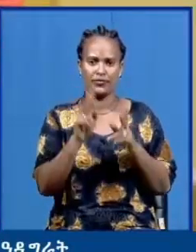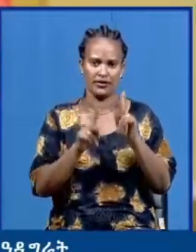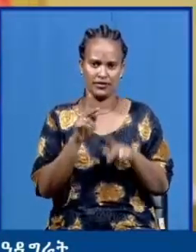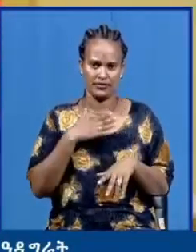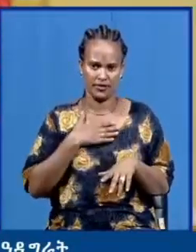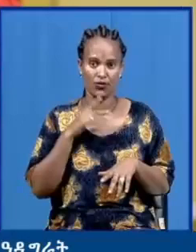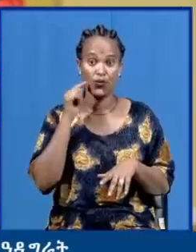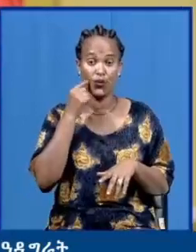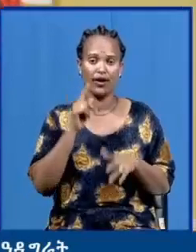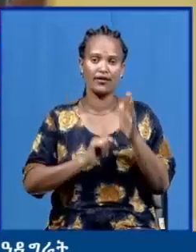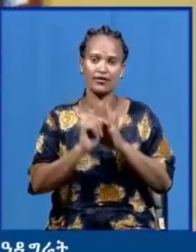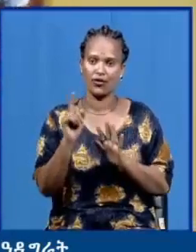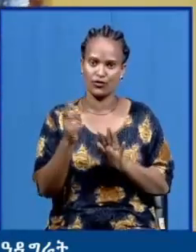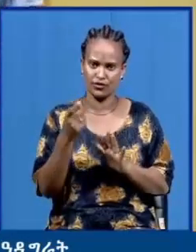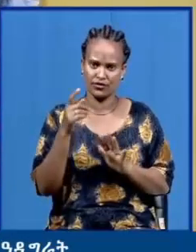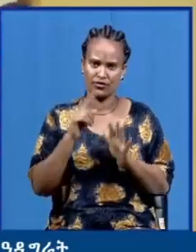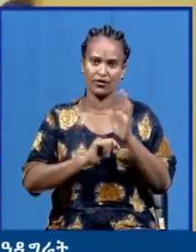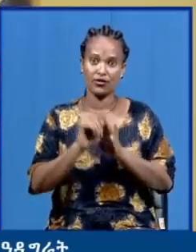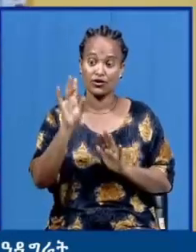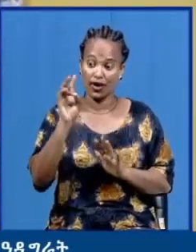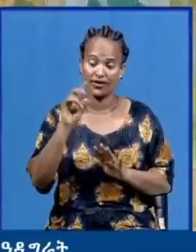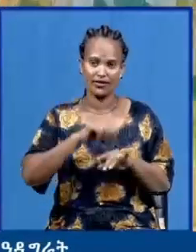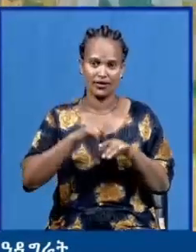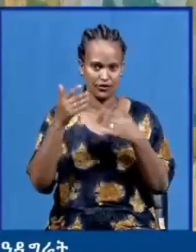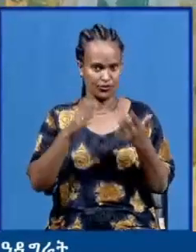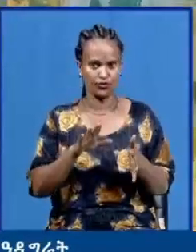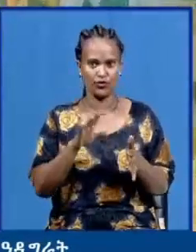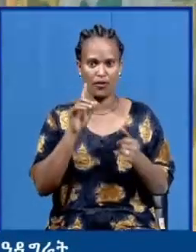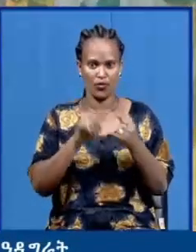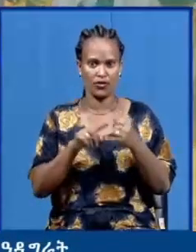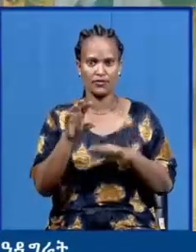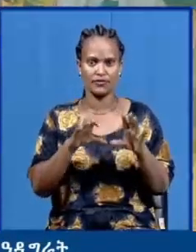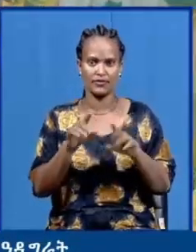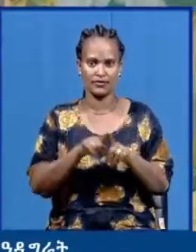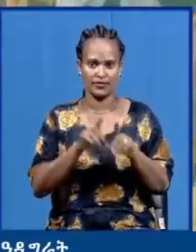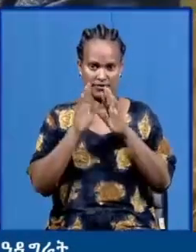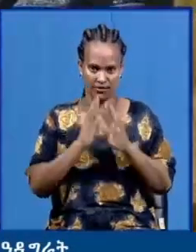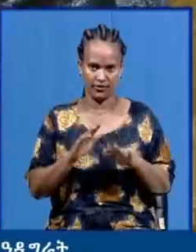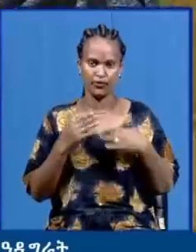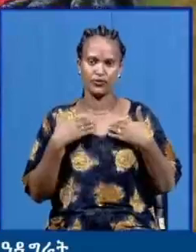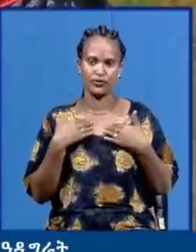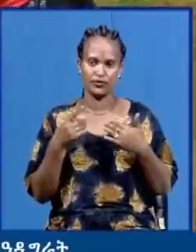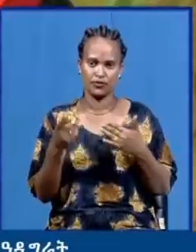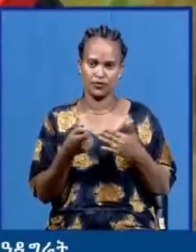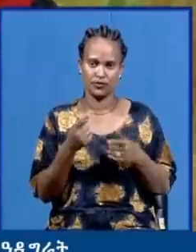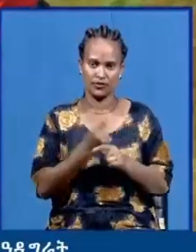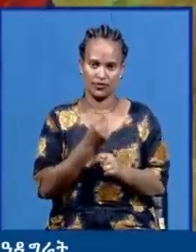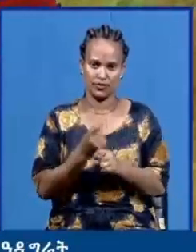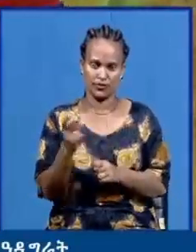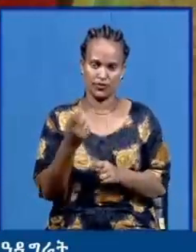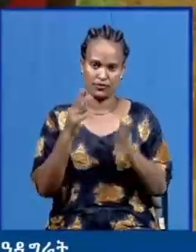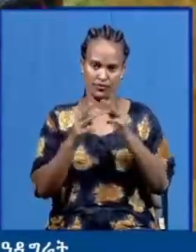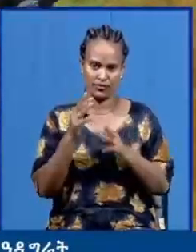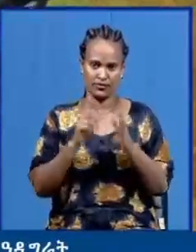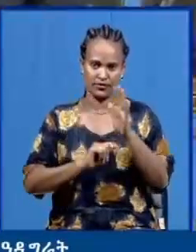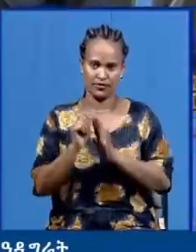ኳዓ ትግራዋይ ኮንኩ ንትግራዋይ 7 ግዜ እንተዝመተሉ ዝብል ኣብ መወዳእታ በተገበረ ስምምዕ ሰላም ሕጉሳት ከም ዝኾኑን ተግባራዊ ኮይኑ ፀገማት